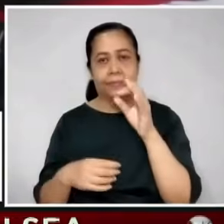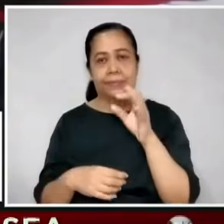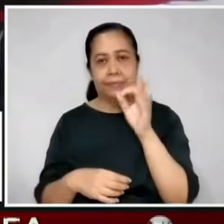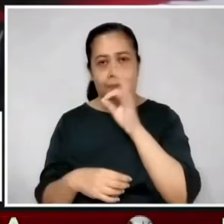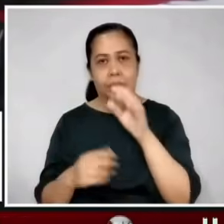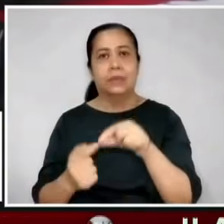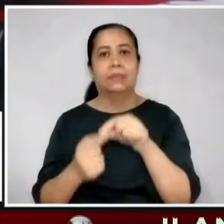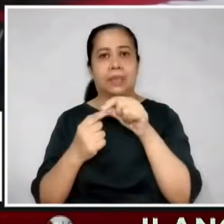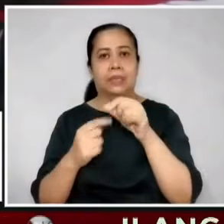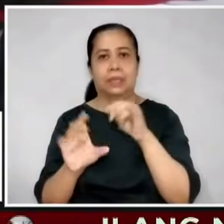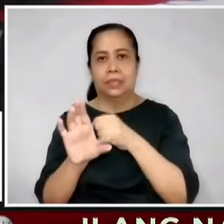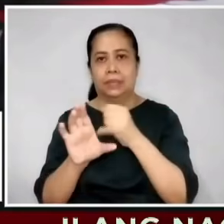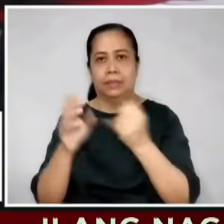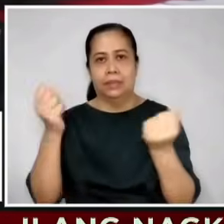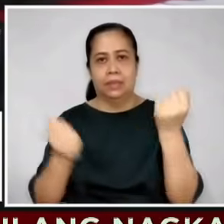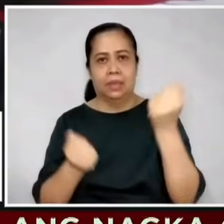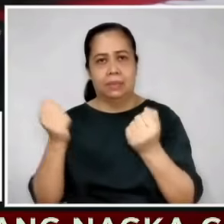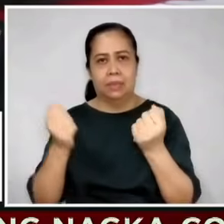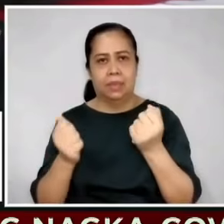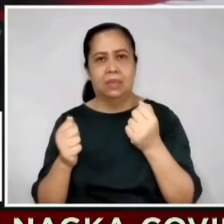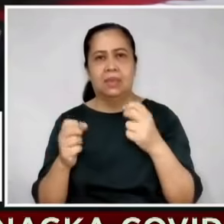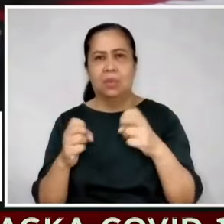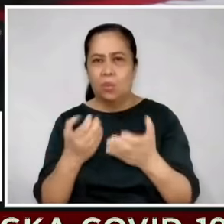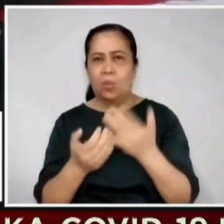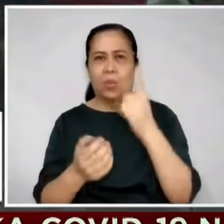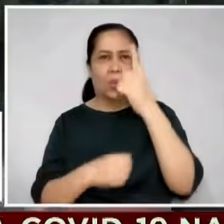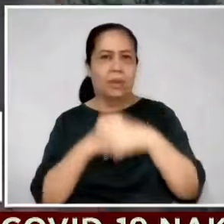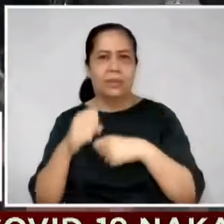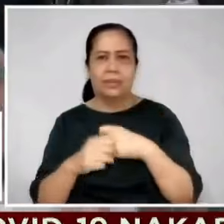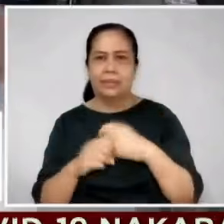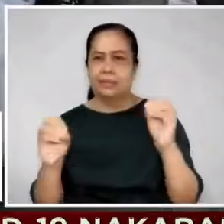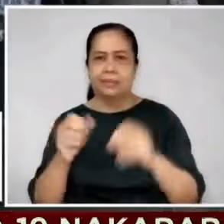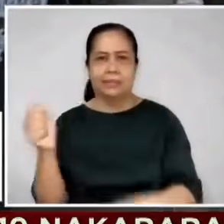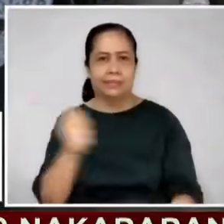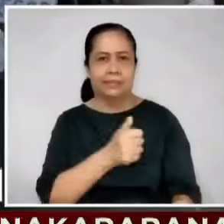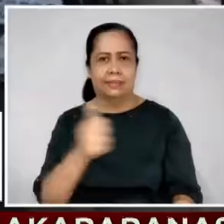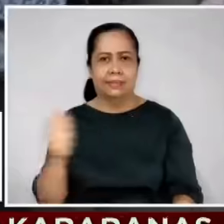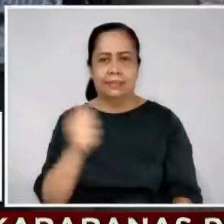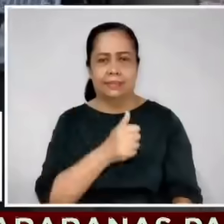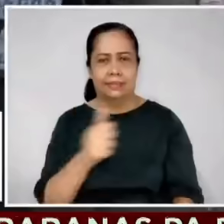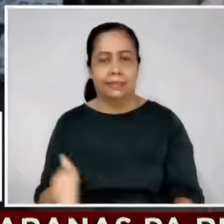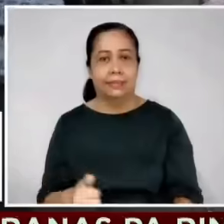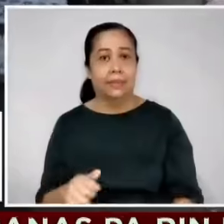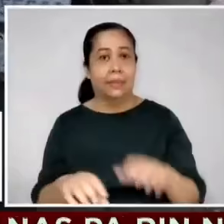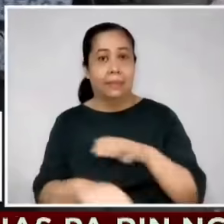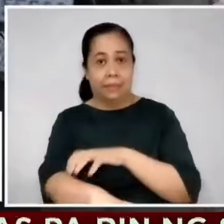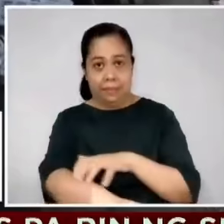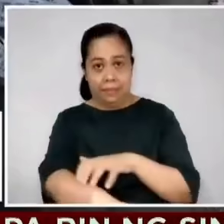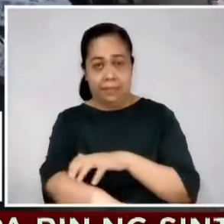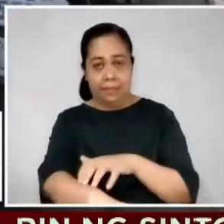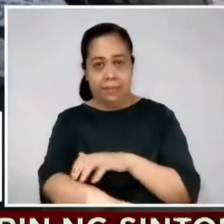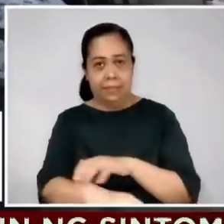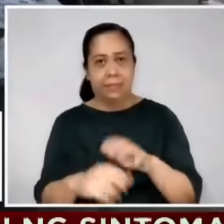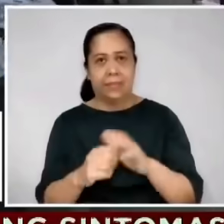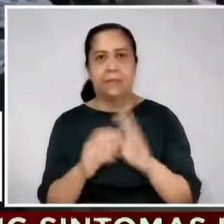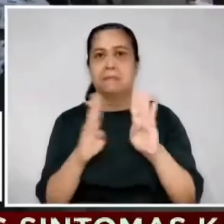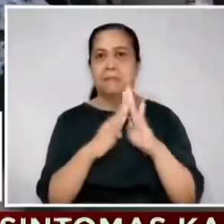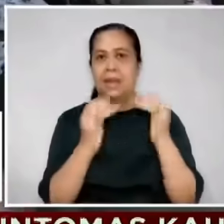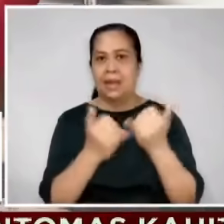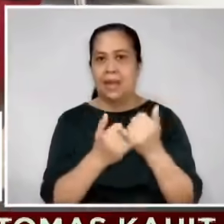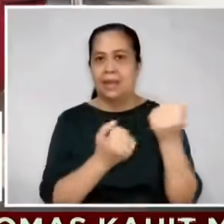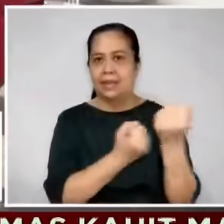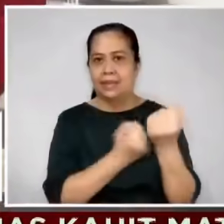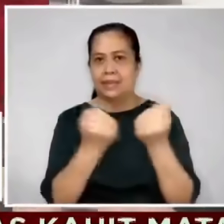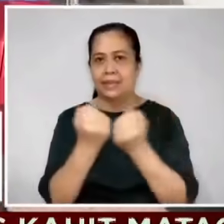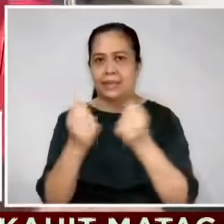na halos isang taon na po silang hindi nakapagpasada ba. Sa Makati City, Barangayanihan ang tawag ng mga